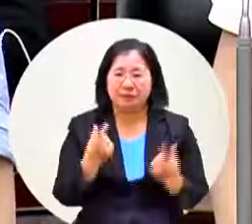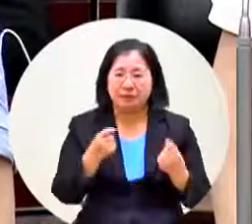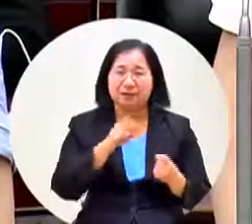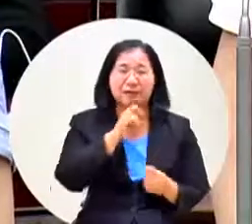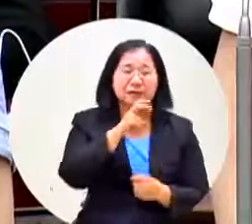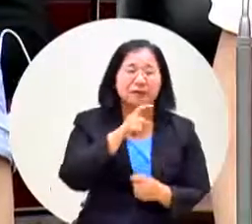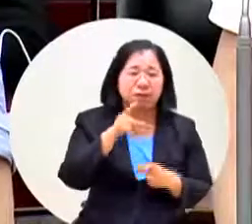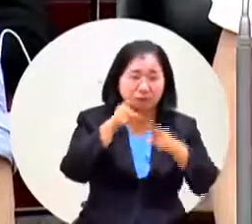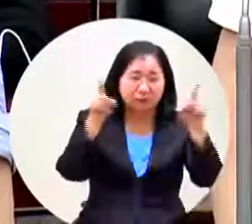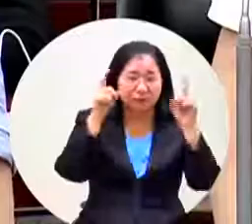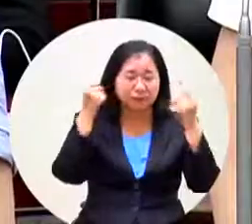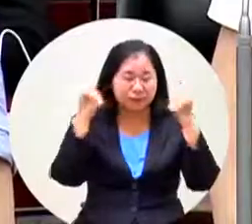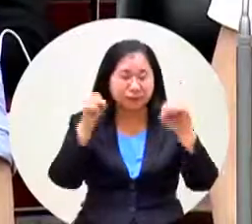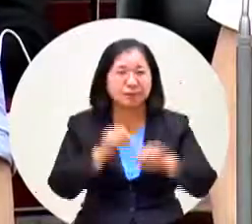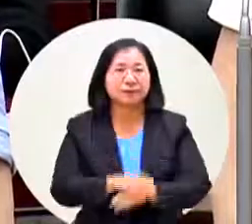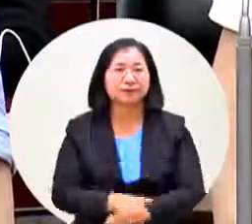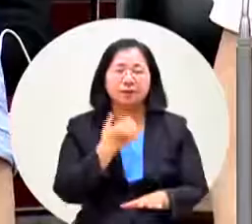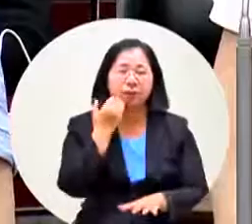样